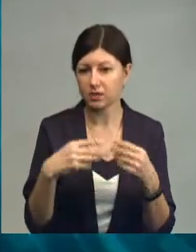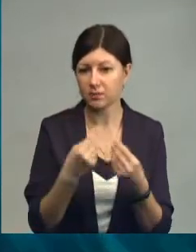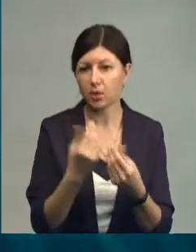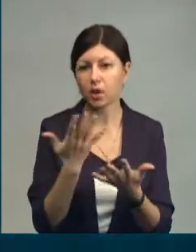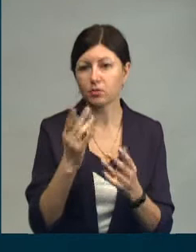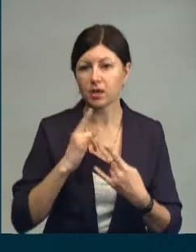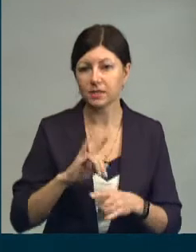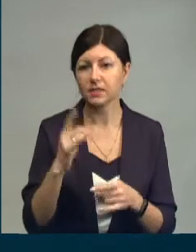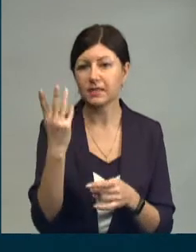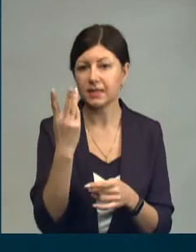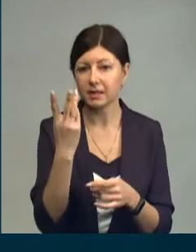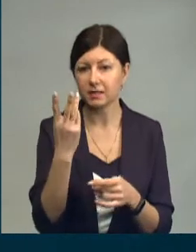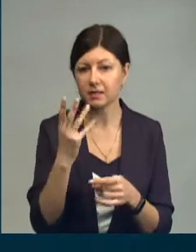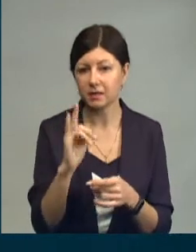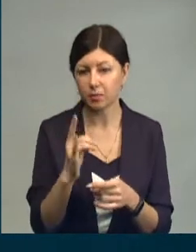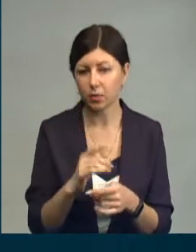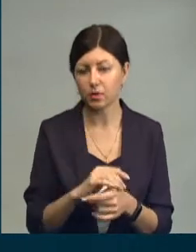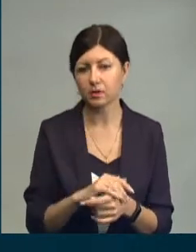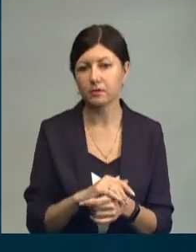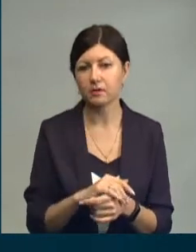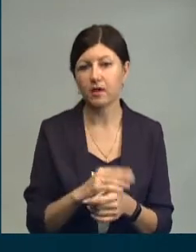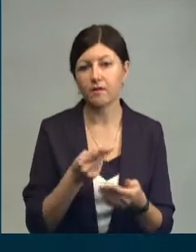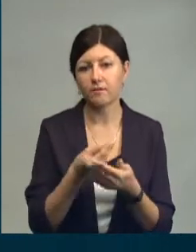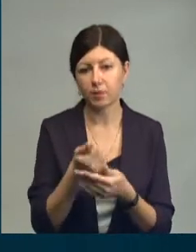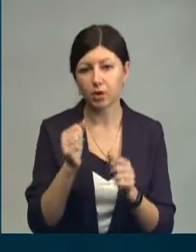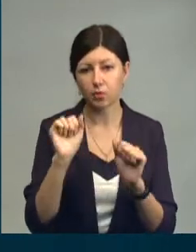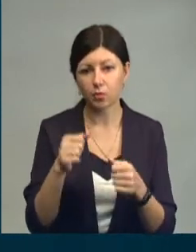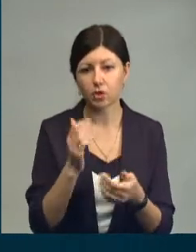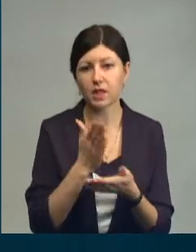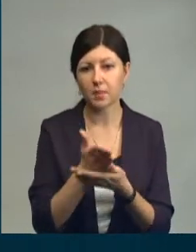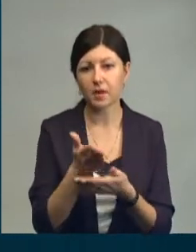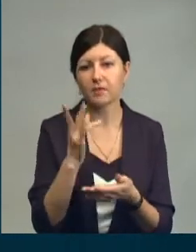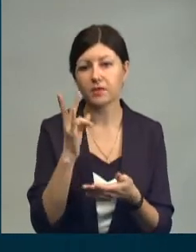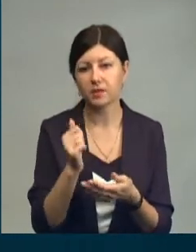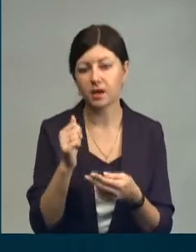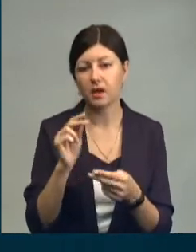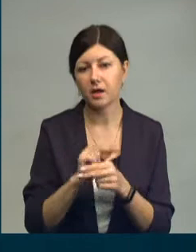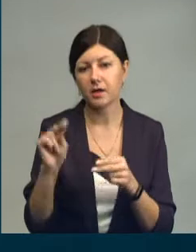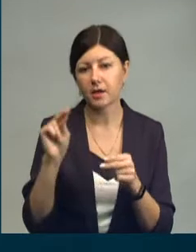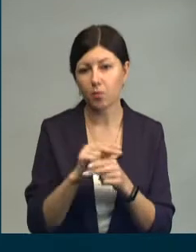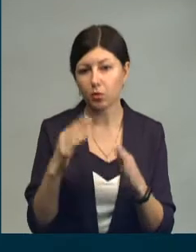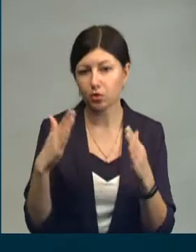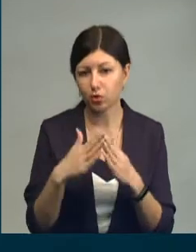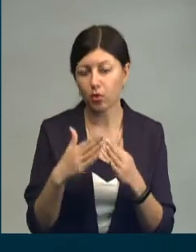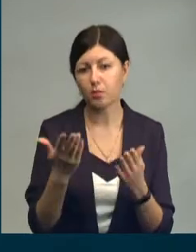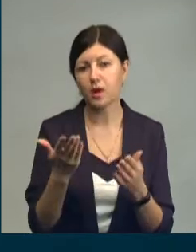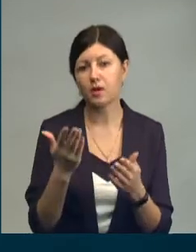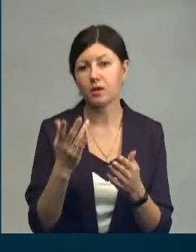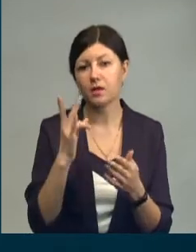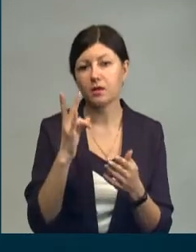третий ребенок выплату можно направить как на капитальный ремонт дома как на